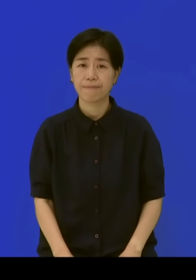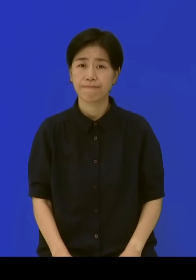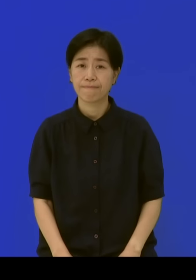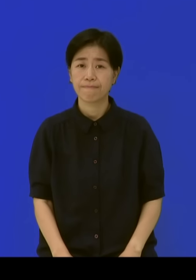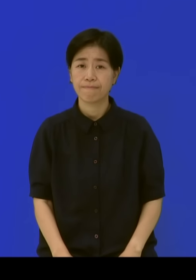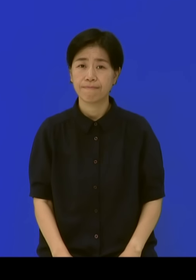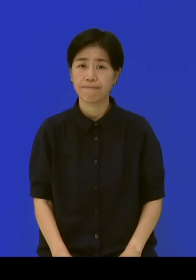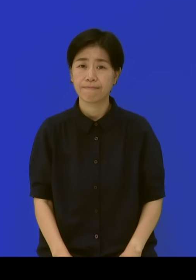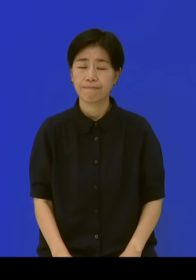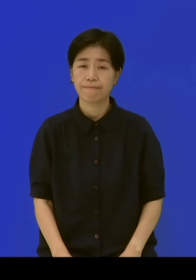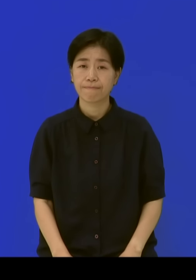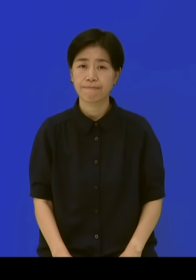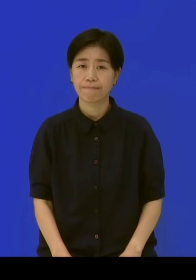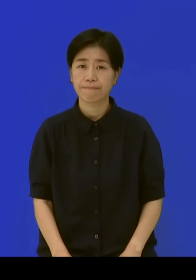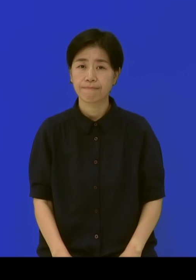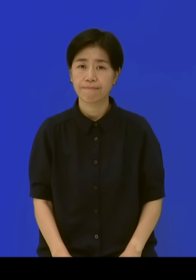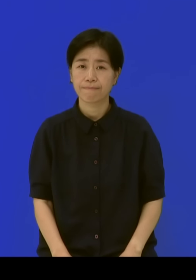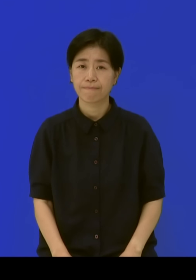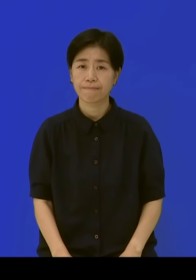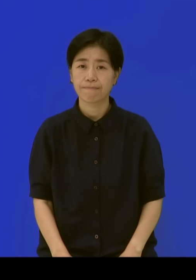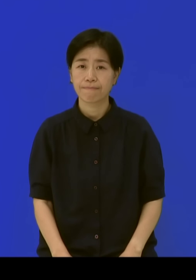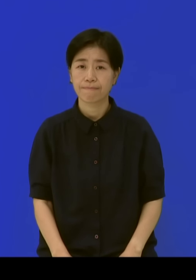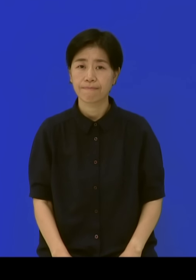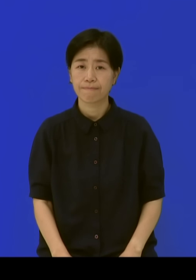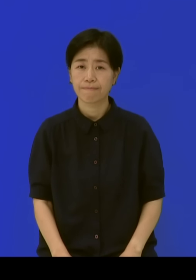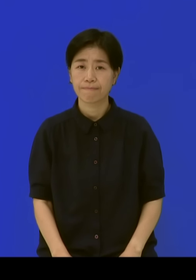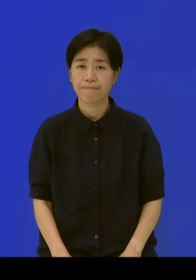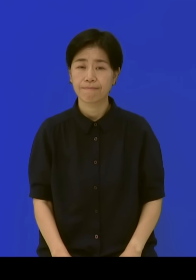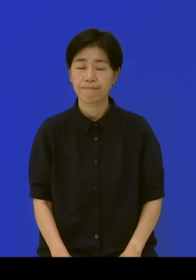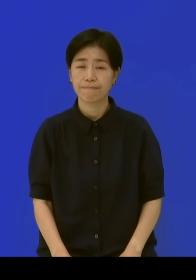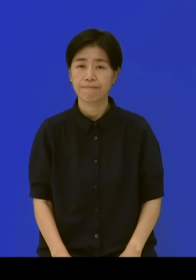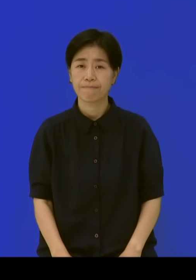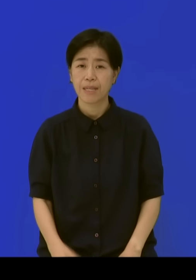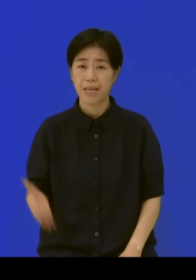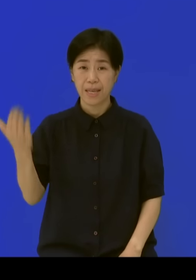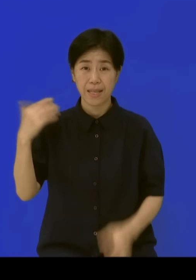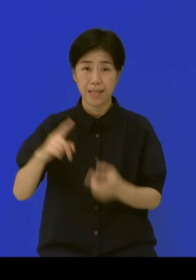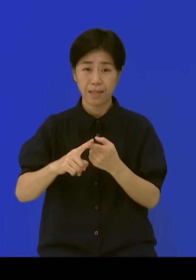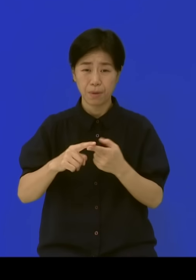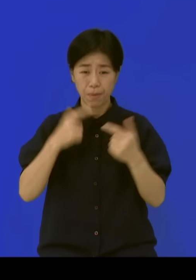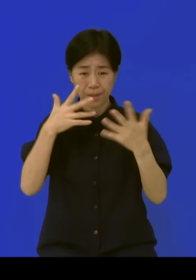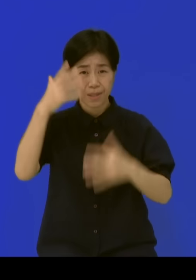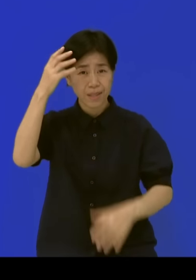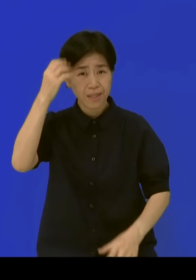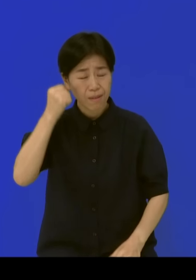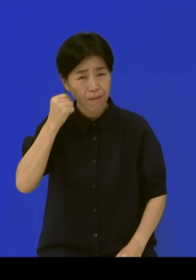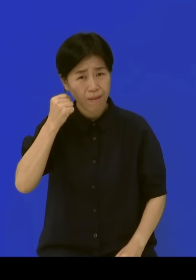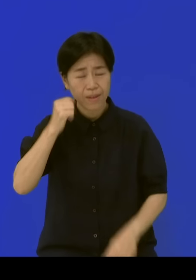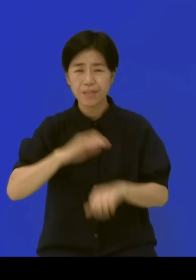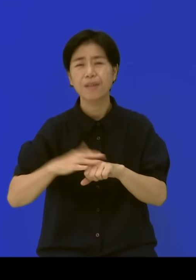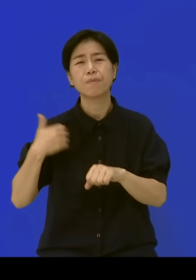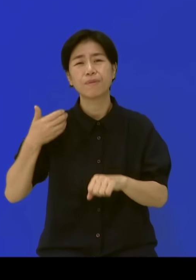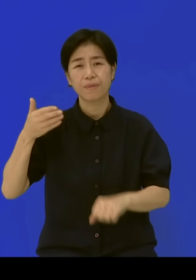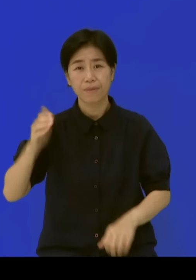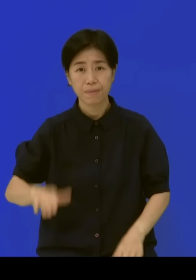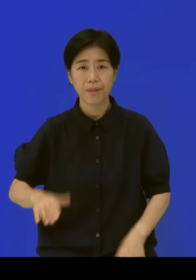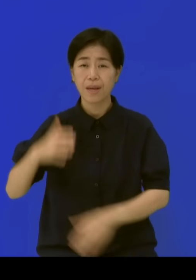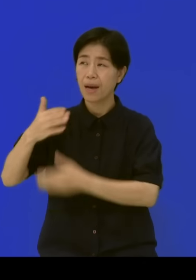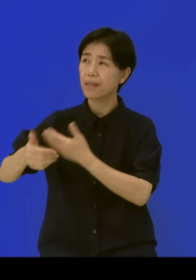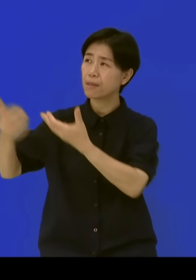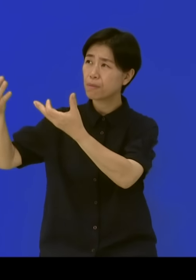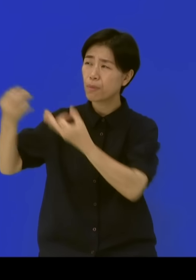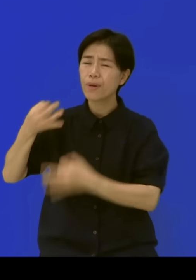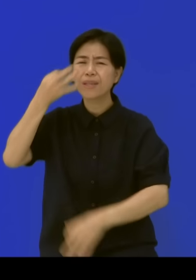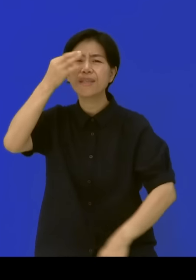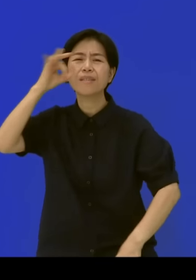것 같아요. 지금 제 감각이 그때 그 정확한 걸 기억하고 있는 건 아닌 것 같지만 네, 네. 하나님이 그때 저를 조금